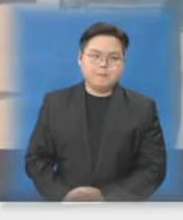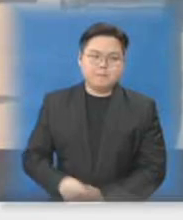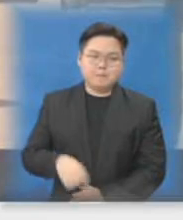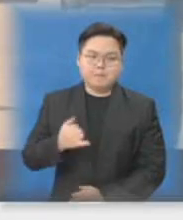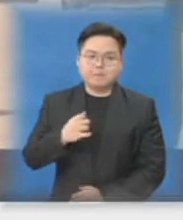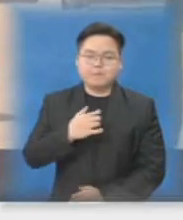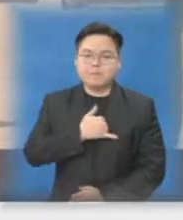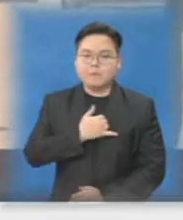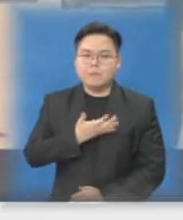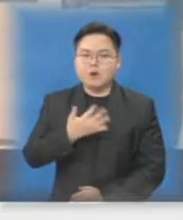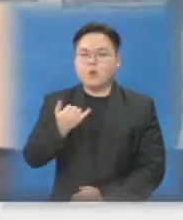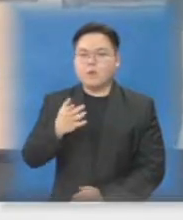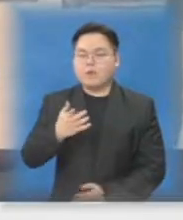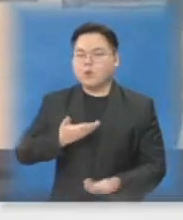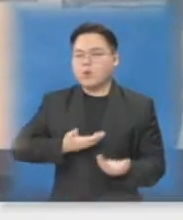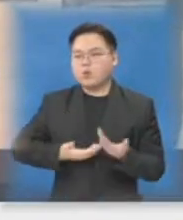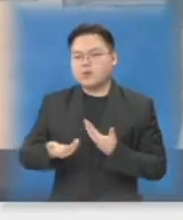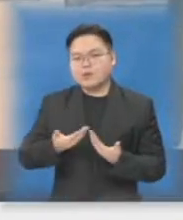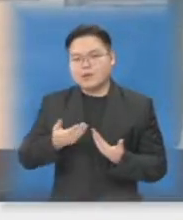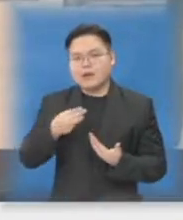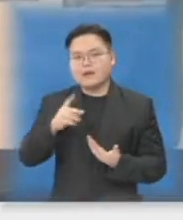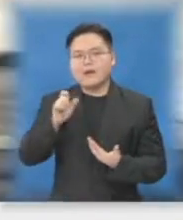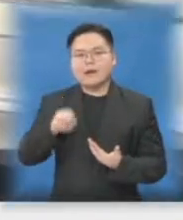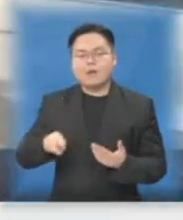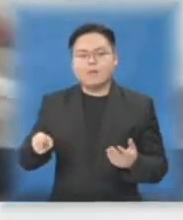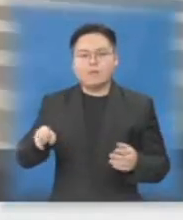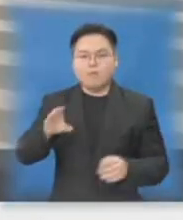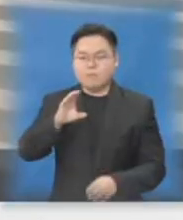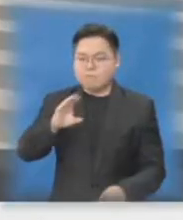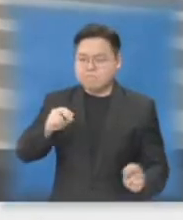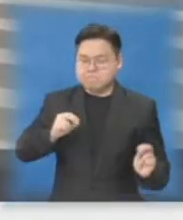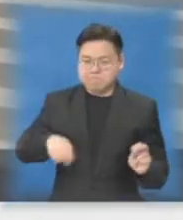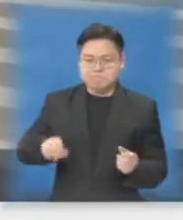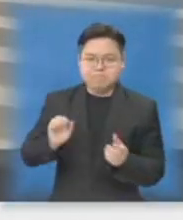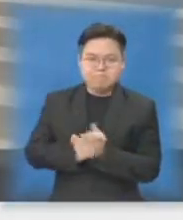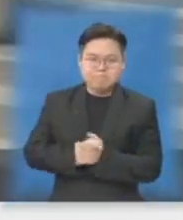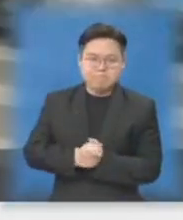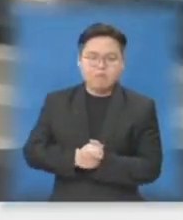зүгээс Улаанбаатар хотын худалдааны танхимтай зөвшөөрснөөр такси үйлчилгээг тусгай